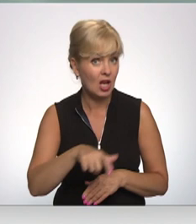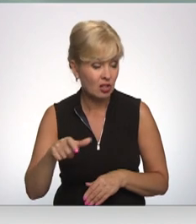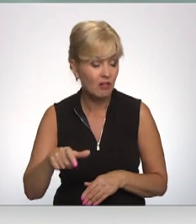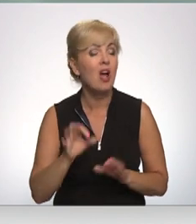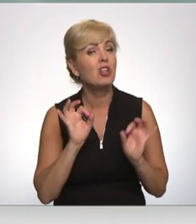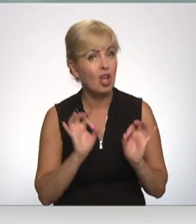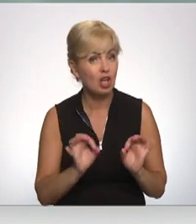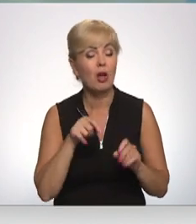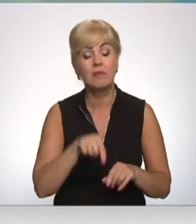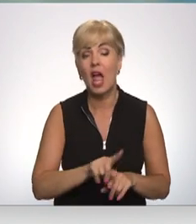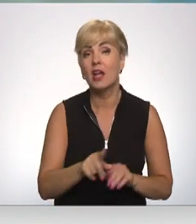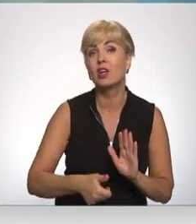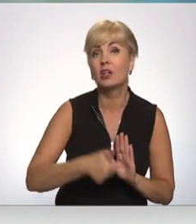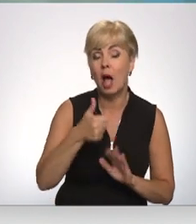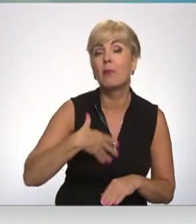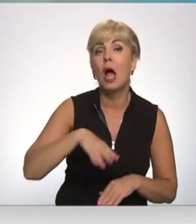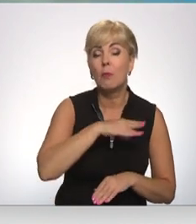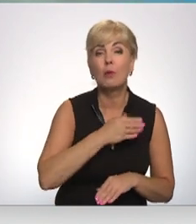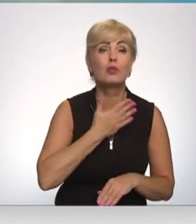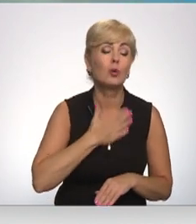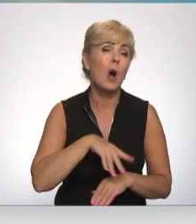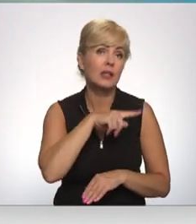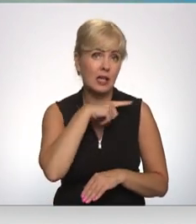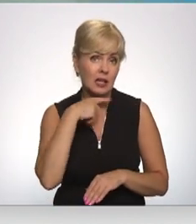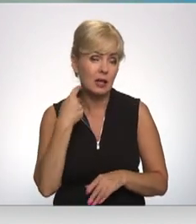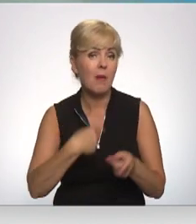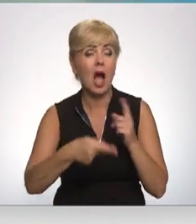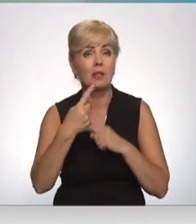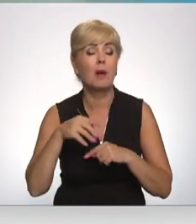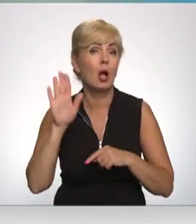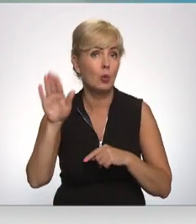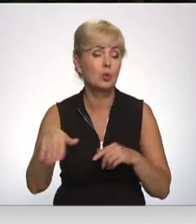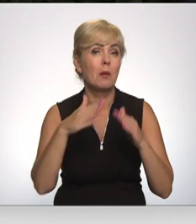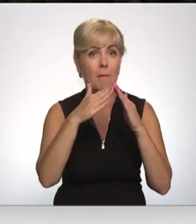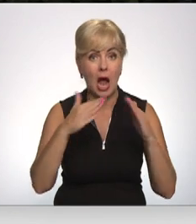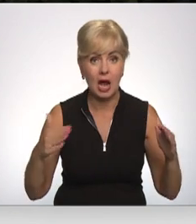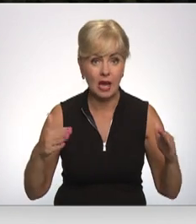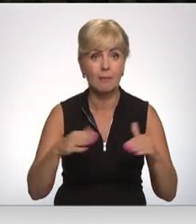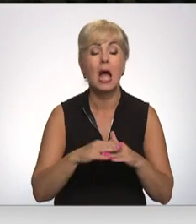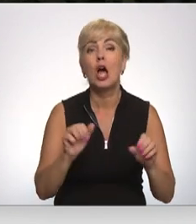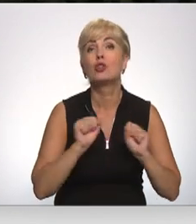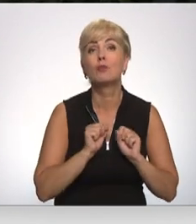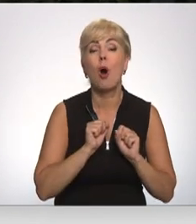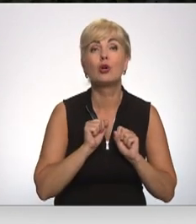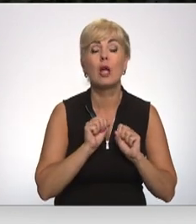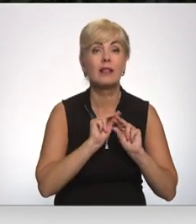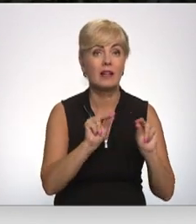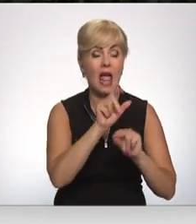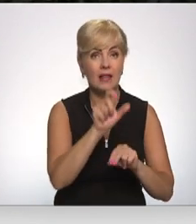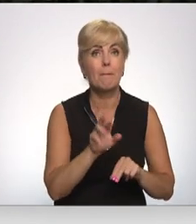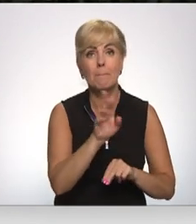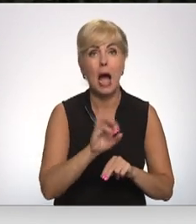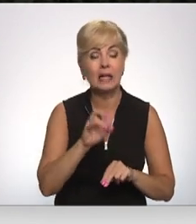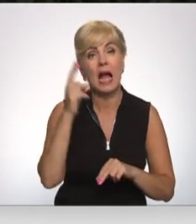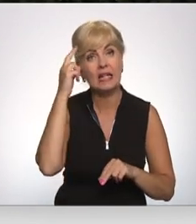atzīst, te ir labi, bet mums ļoti gribas atpakaļ uz mājām. Sporta trenere Marija no